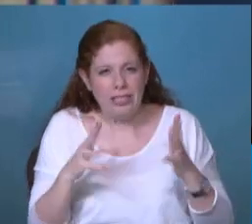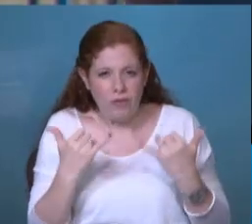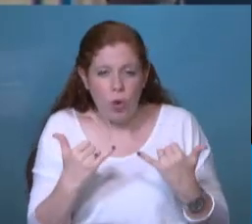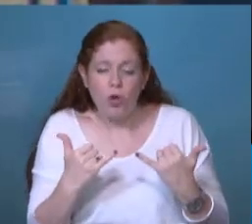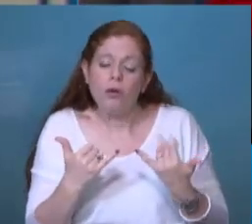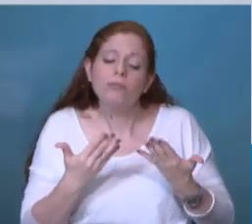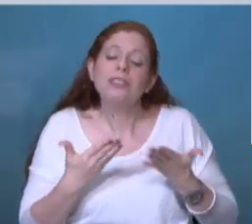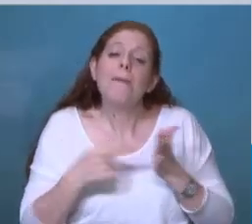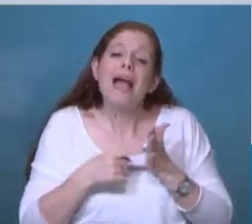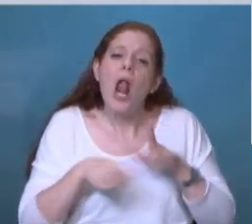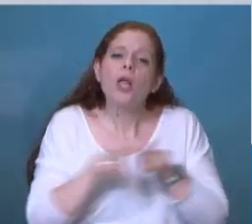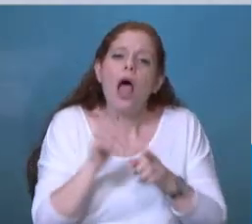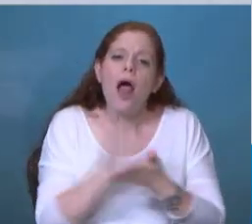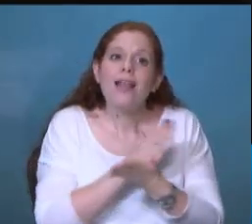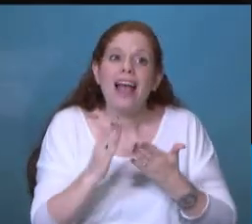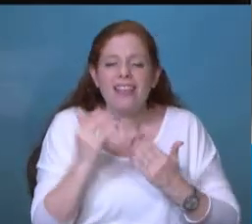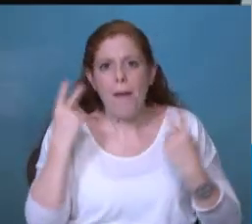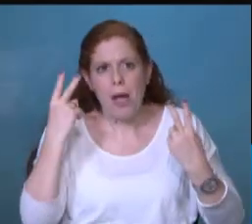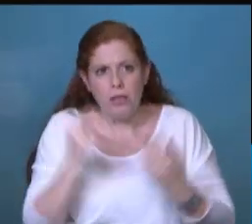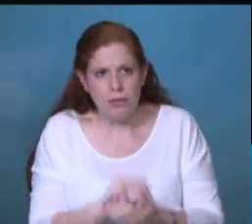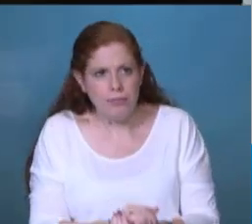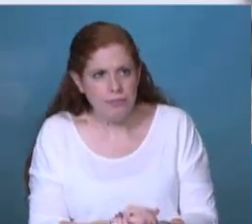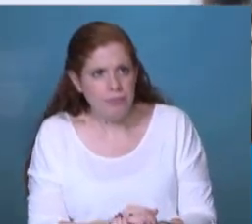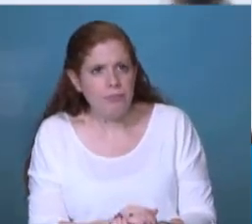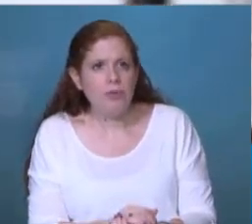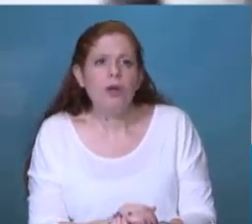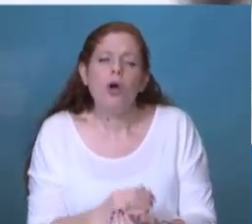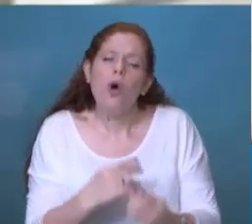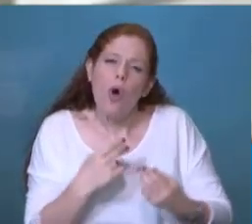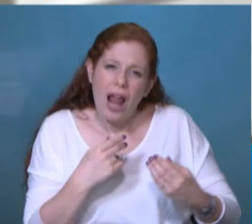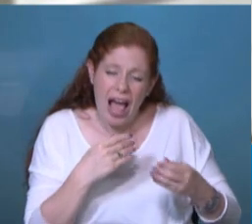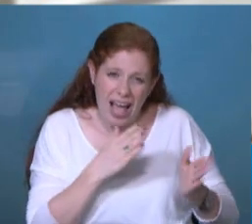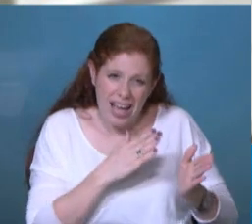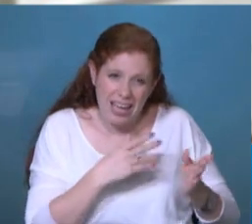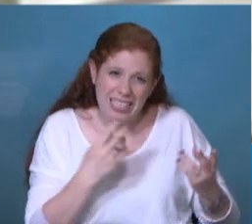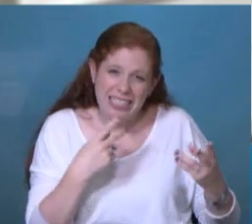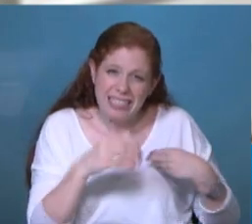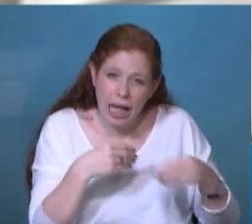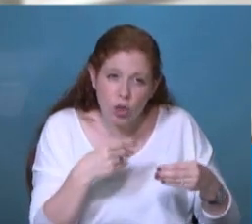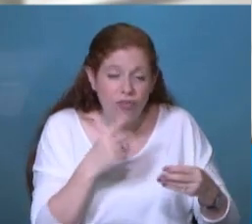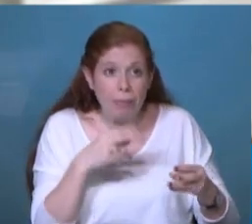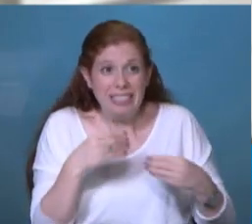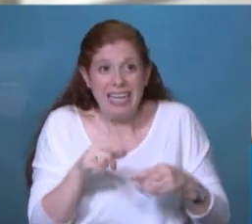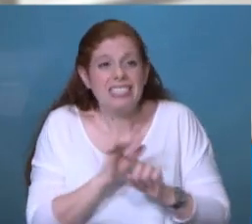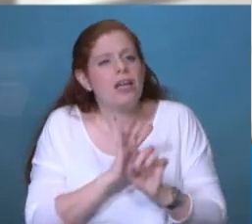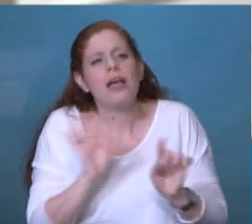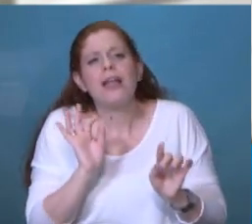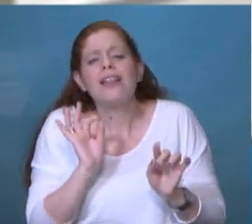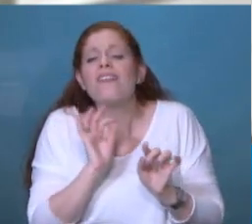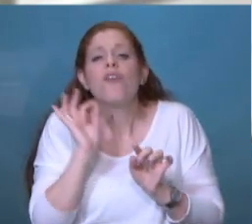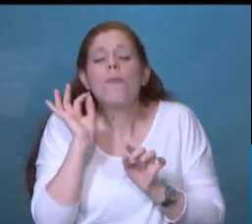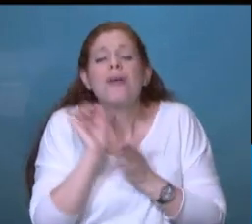החלטה דרמטית. כל הסדר טיעון לא חף מקשיים, וגם ההסדר הזה. אין בכתב האישום הזה ולו פגיעה בשערות ראשו של